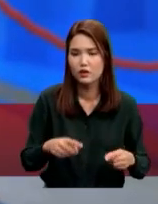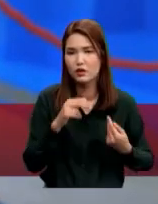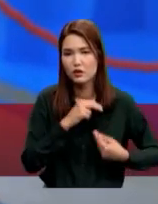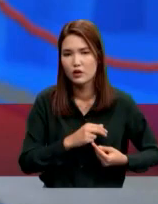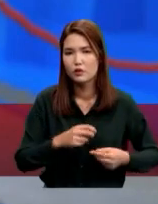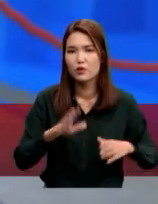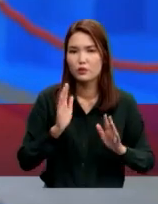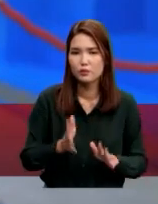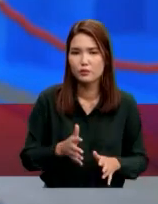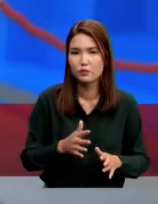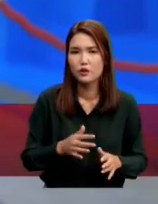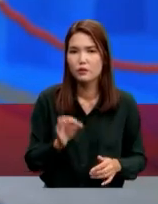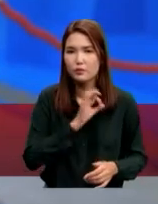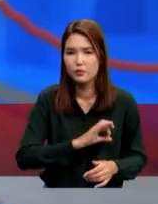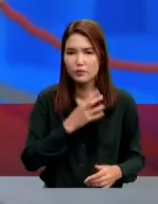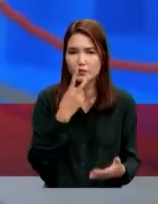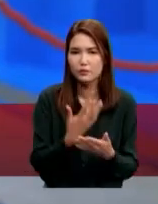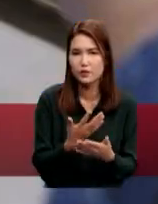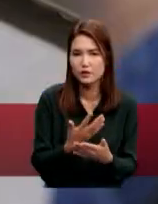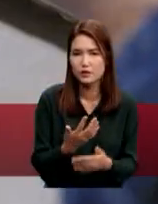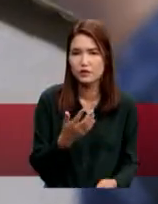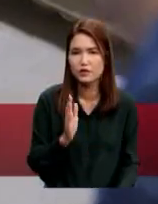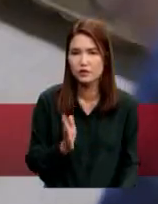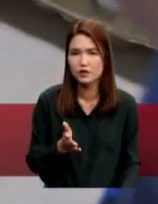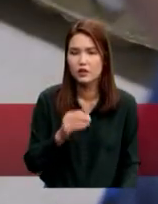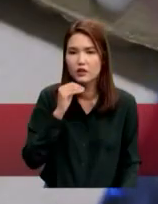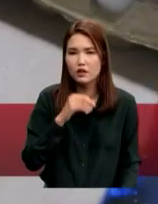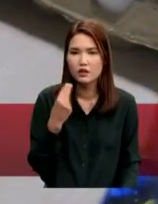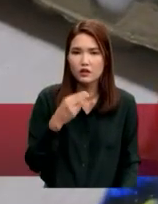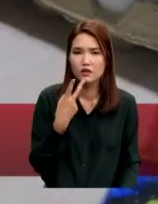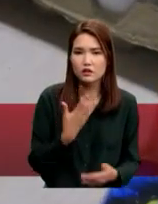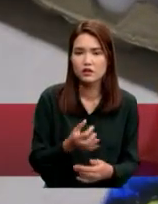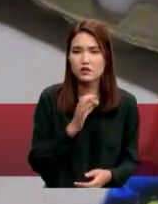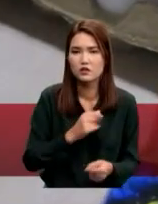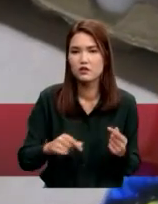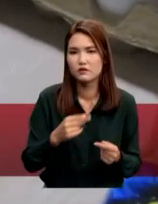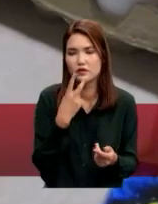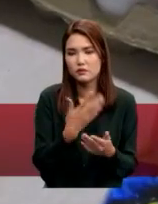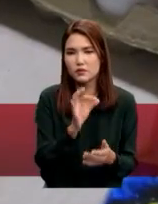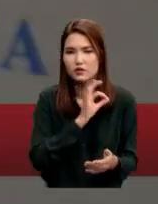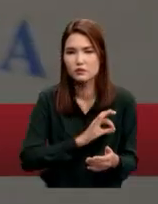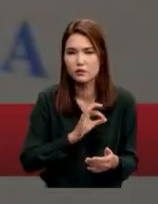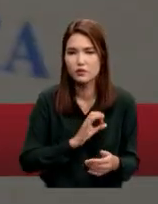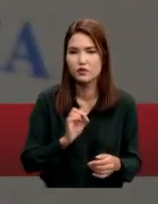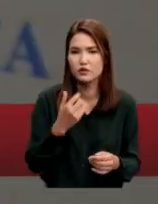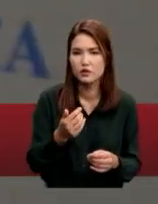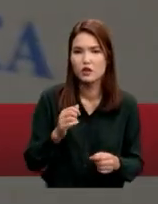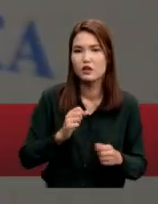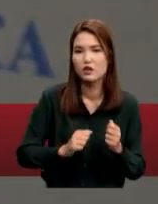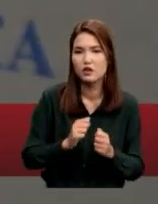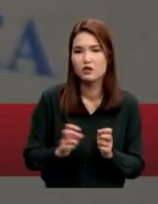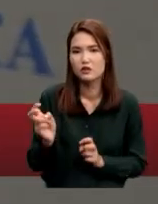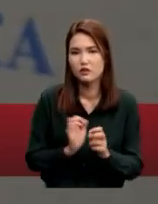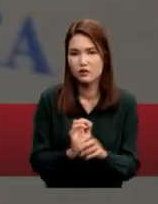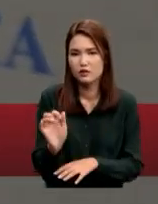других торговых точках такого ограничения нет. По официальным данным, до 70% яиц в Атырау завозят из Кустанайской,